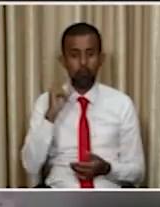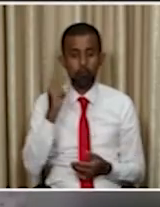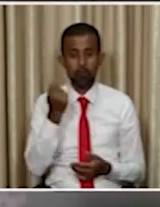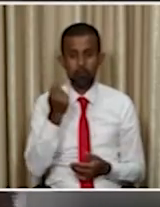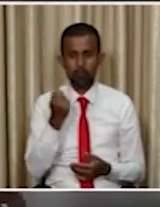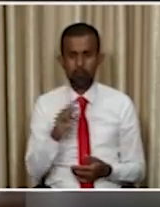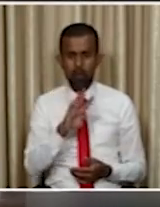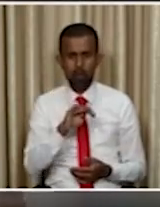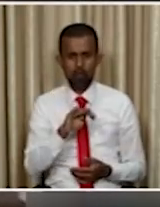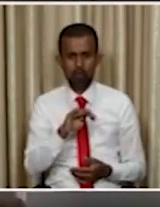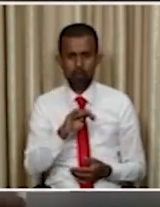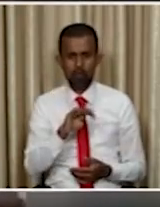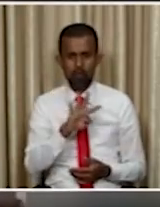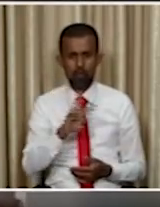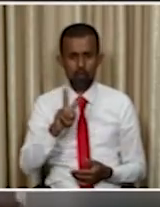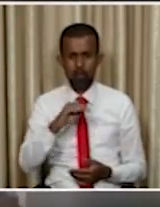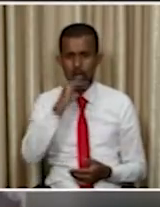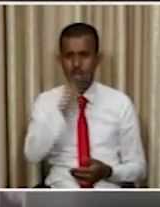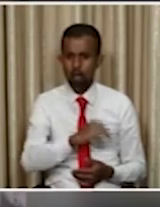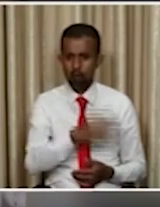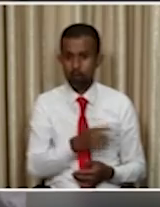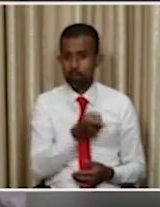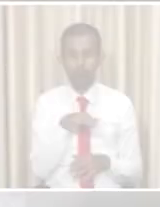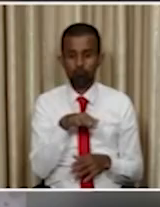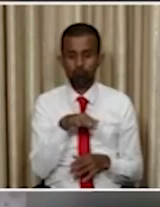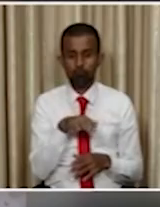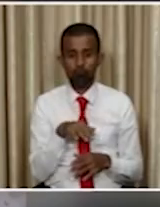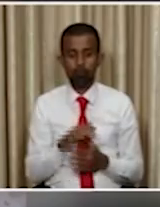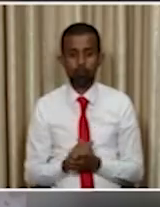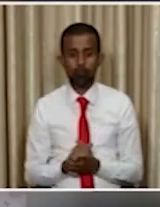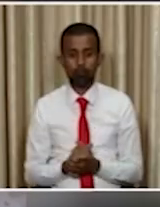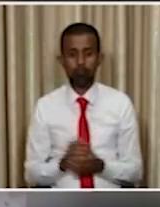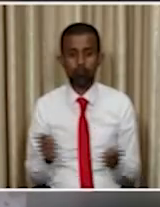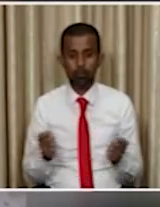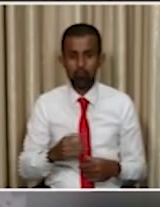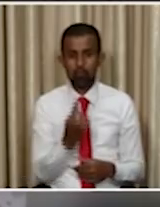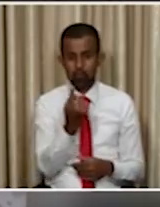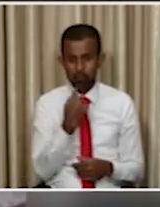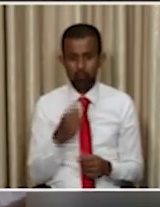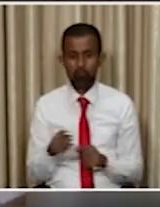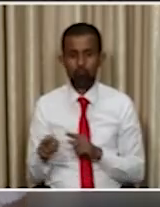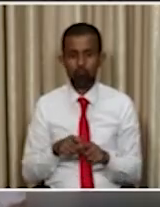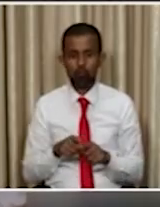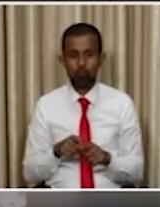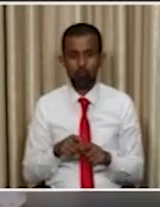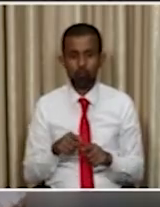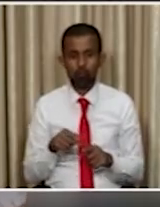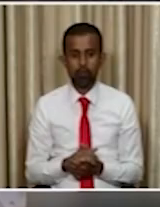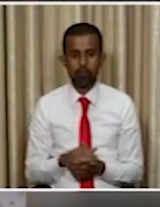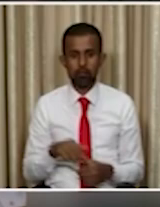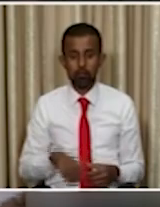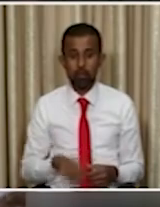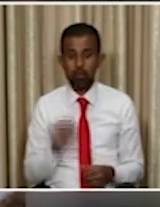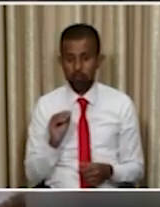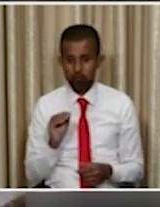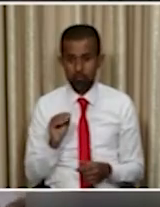රුපියල් 40ට 42ට අඩු වෙලා තියෙනවා. ඊයේ මම දියුලපිලි ප්‍රදේශයේ අලවිශලක බලද්දී රුපියල් 35යි. අපි කියපුවාම එකපාර අඩු වෙන